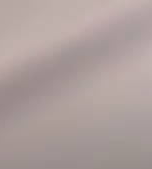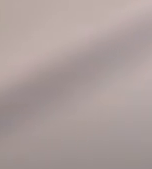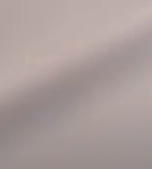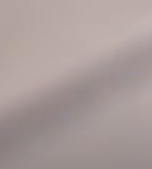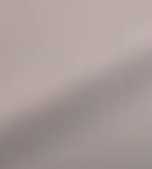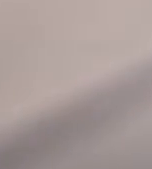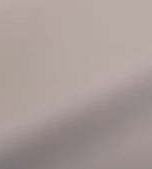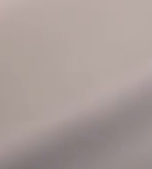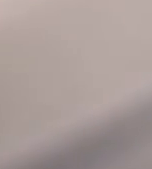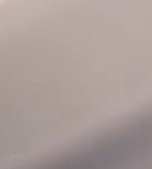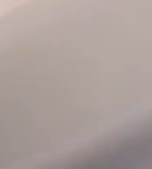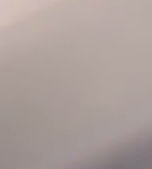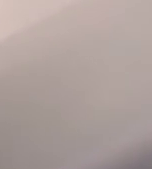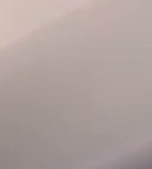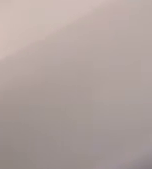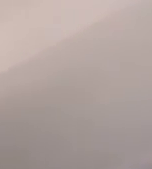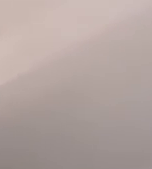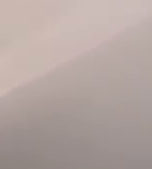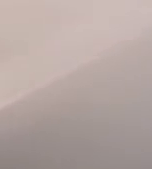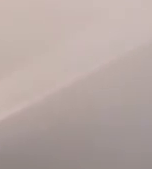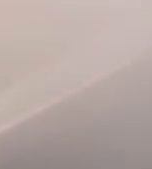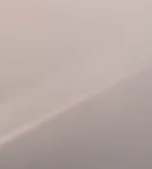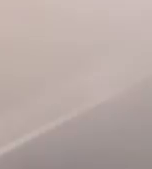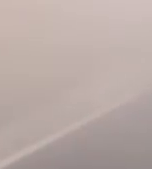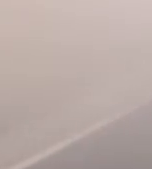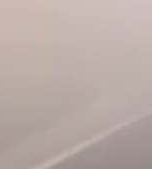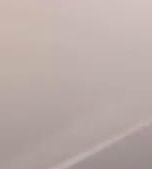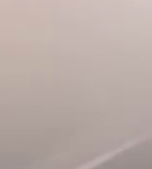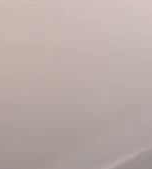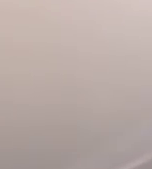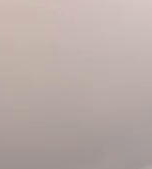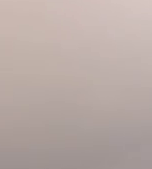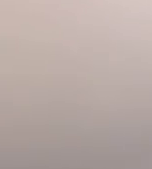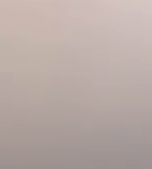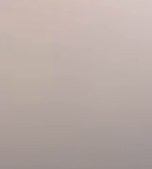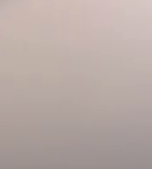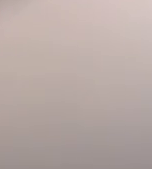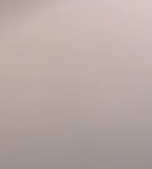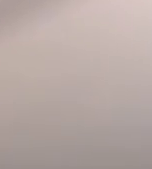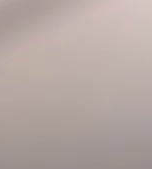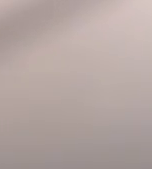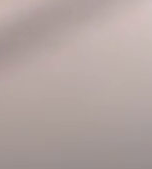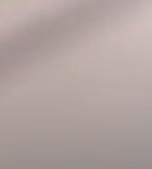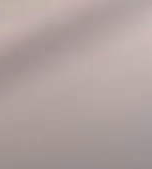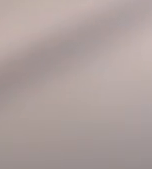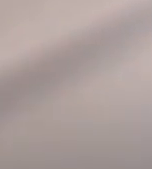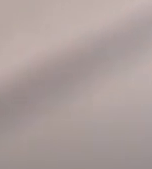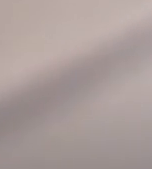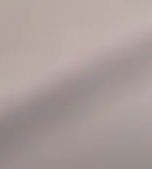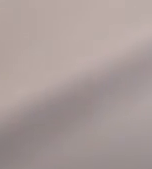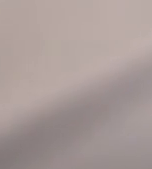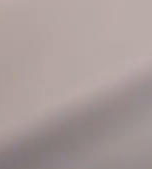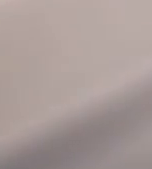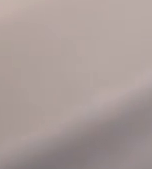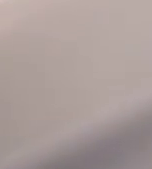kayo sa aming YouTube channel. Para sa mga kapuso abroad, pwede nyo rin kaming makasama sa GMA Pinoy